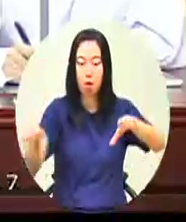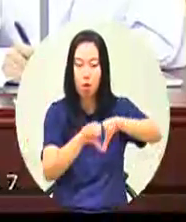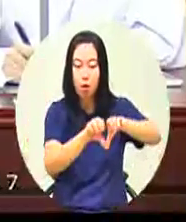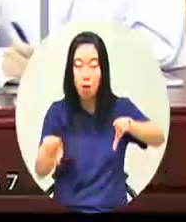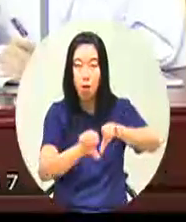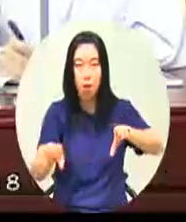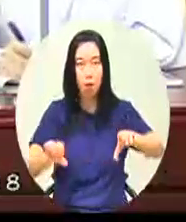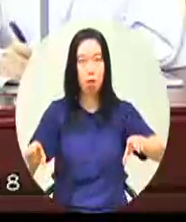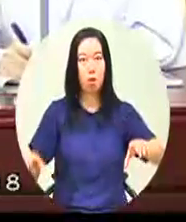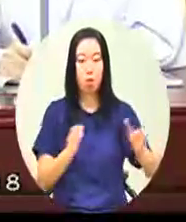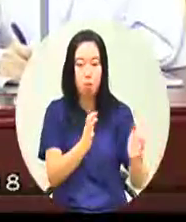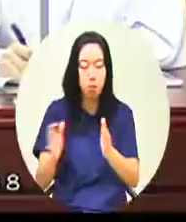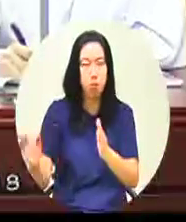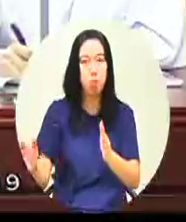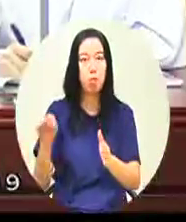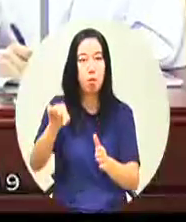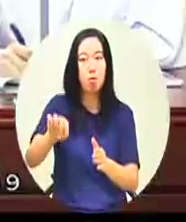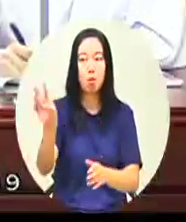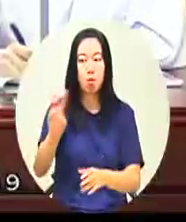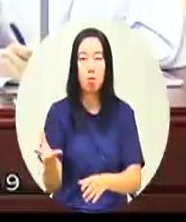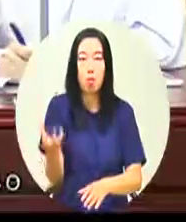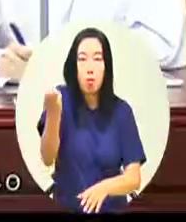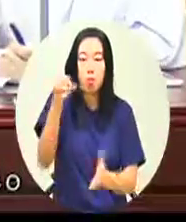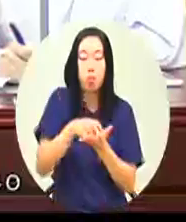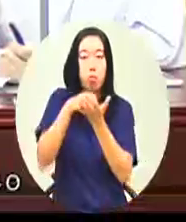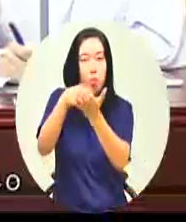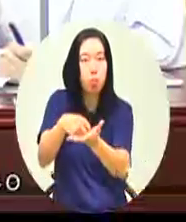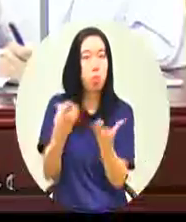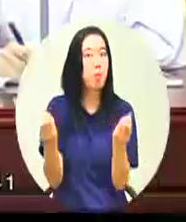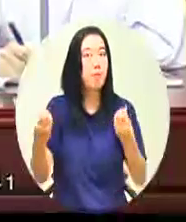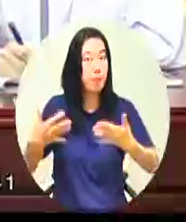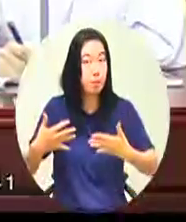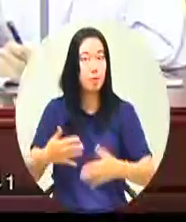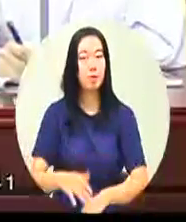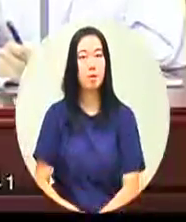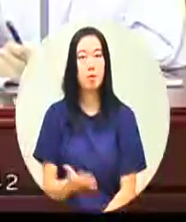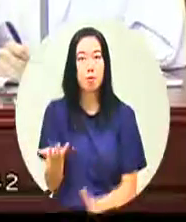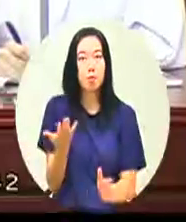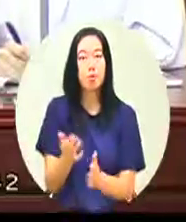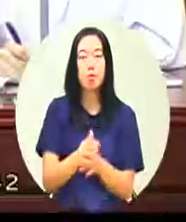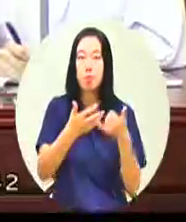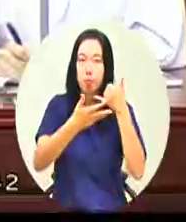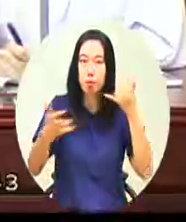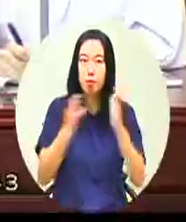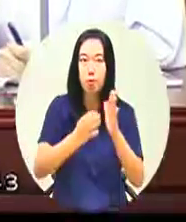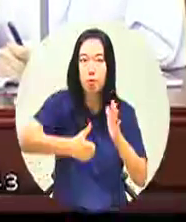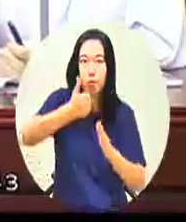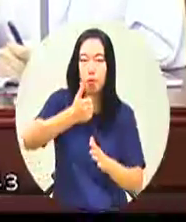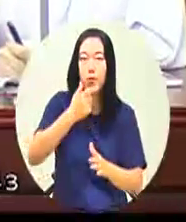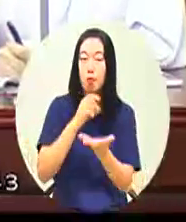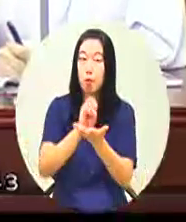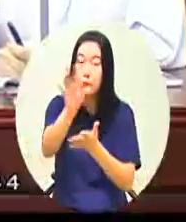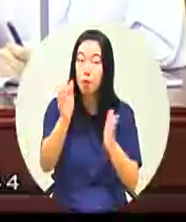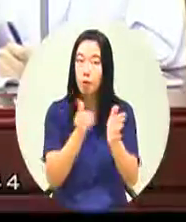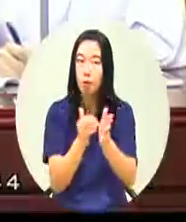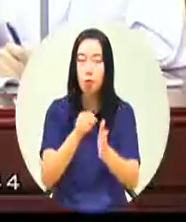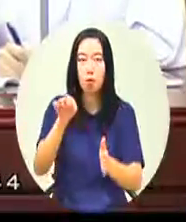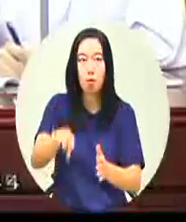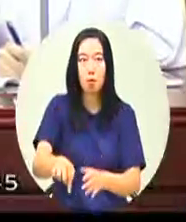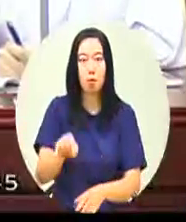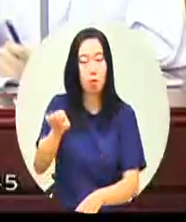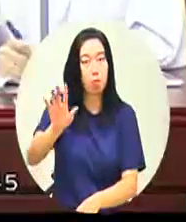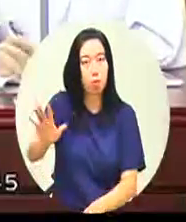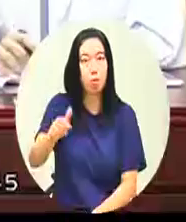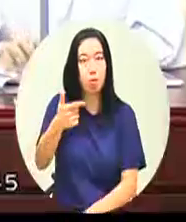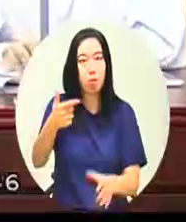当然那个地方如果要核发水权是没有问题。那刚刚那个海洋局王局长所报告的哈，属于这个六